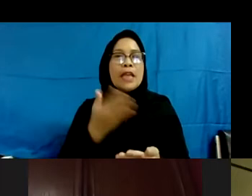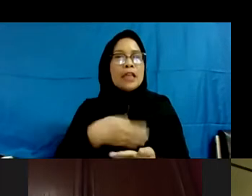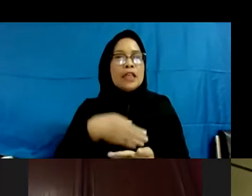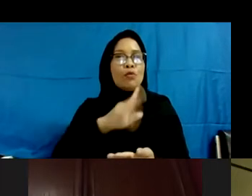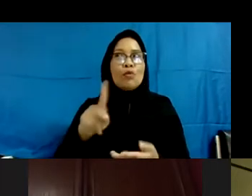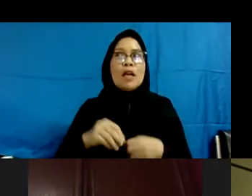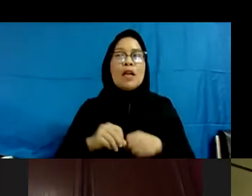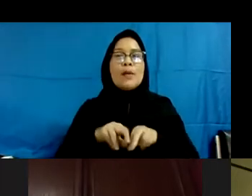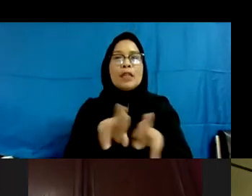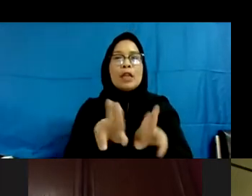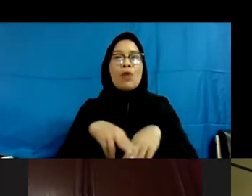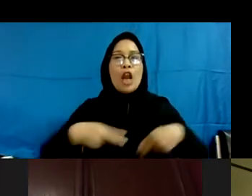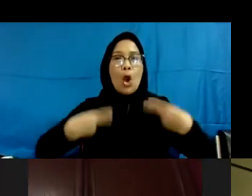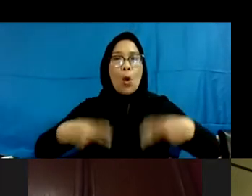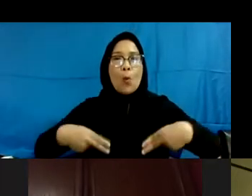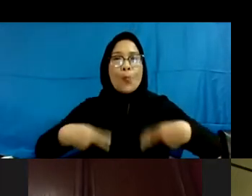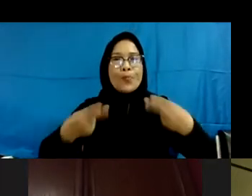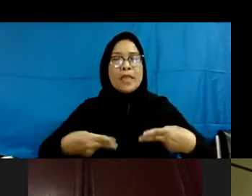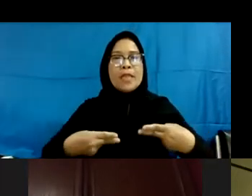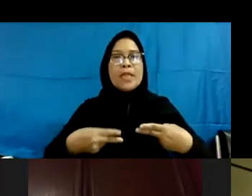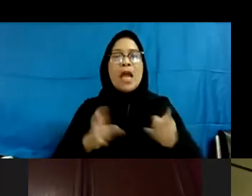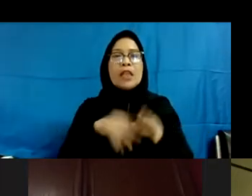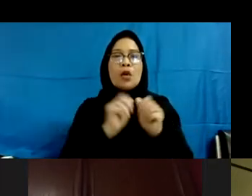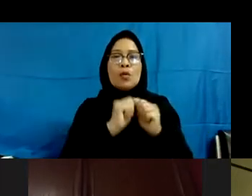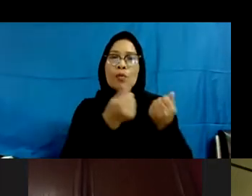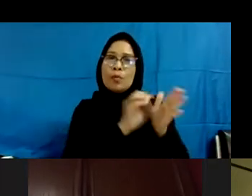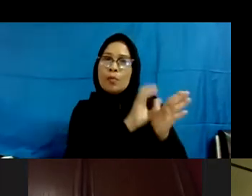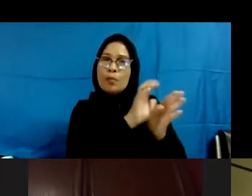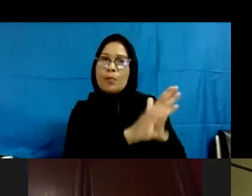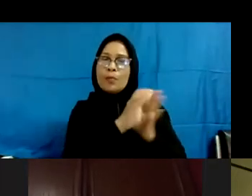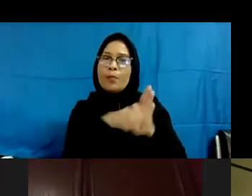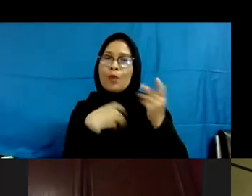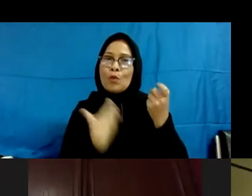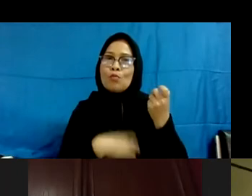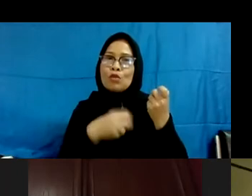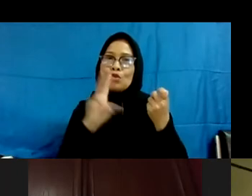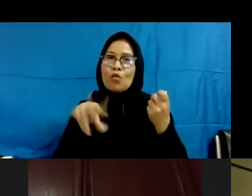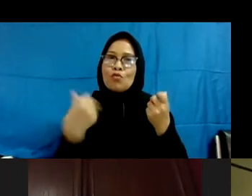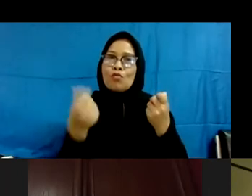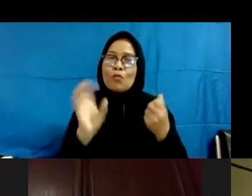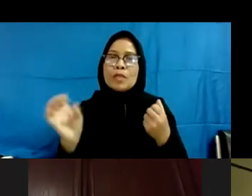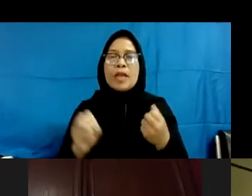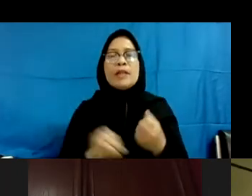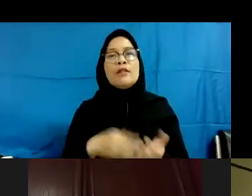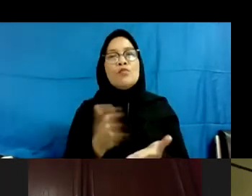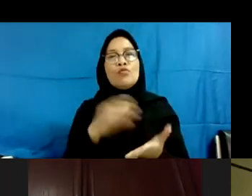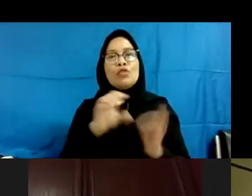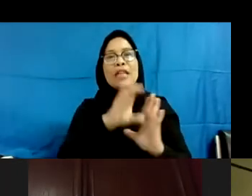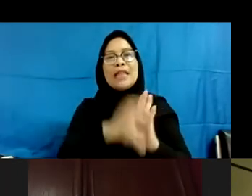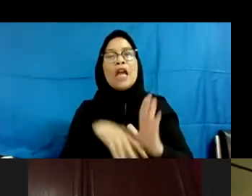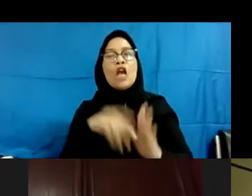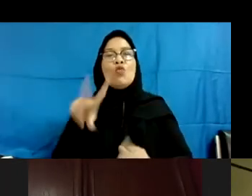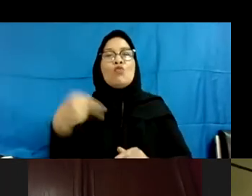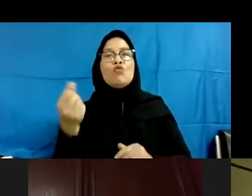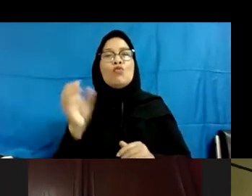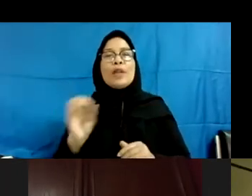hobi, supaya kami menunjukkan novel 42%, musik 21%, cerpen 21%, dan lain-lain